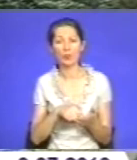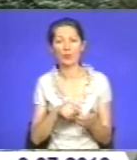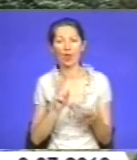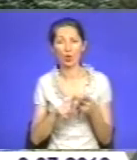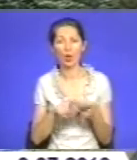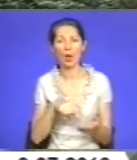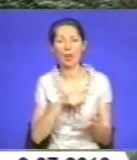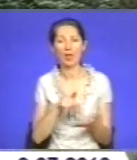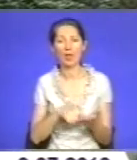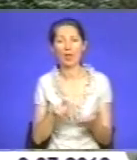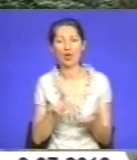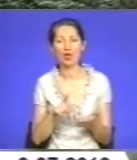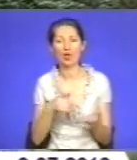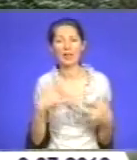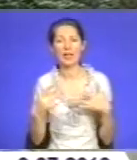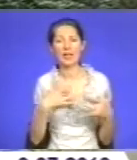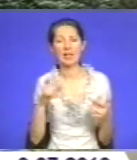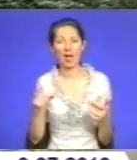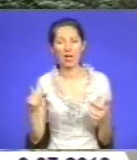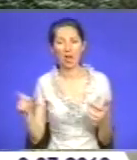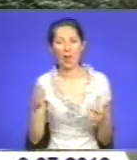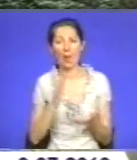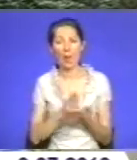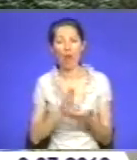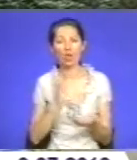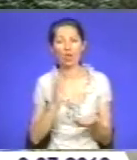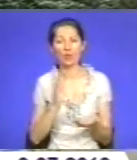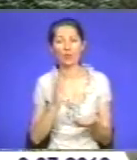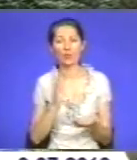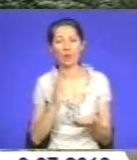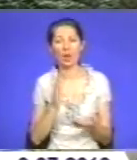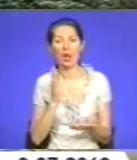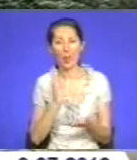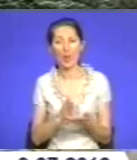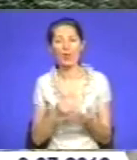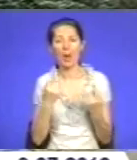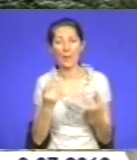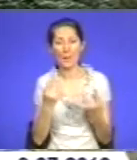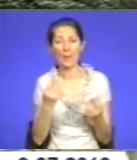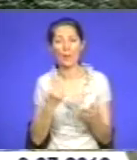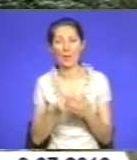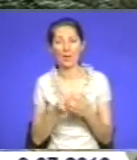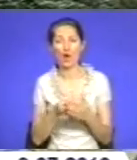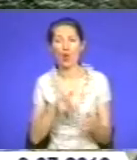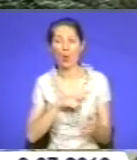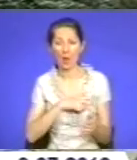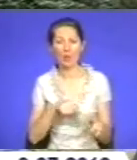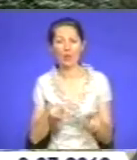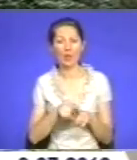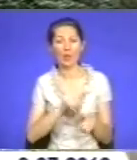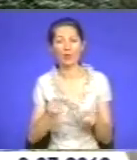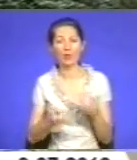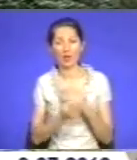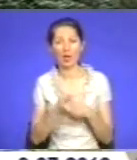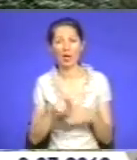Друге питання, що театрали мають мати вагому, матеріально вагому премію, це теж не виникає